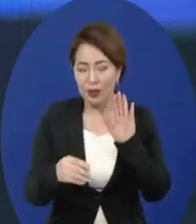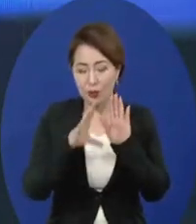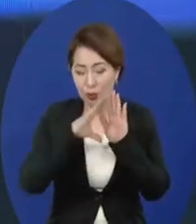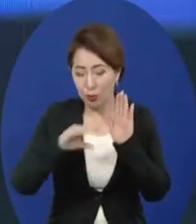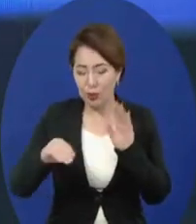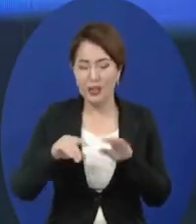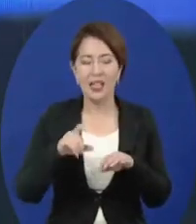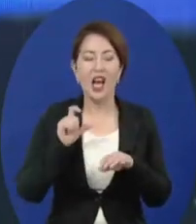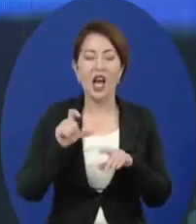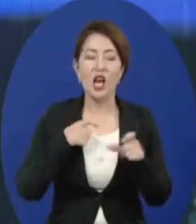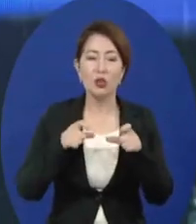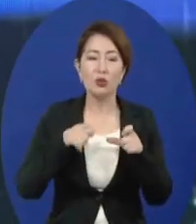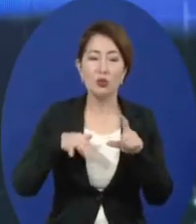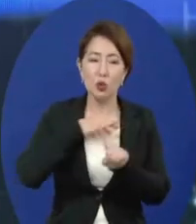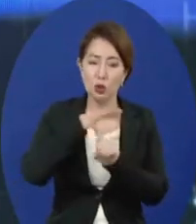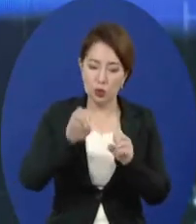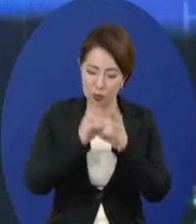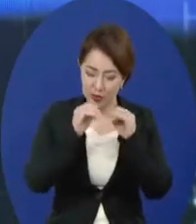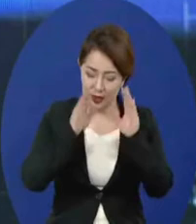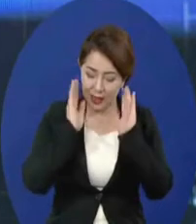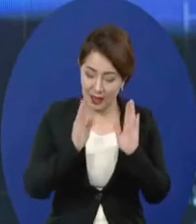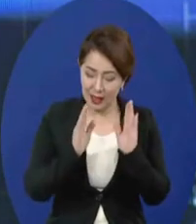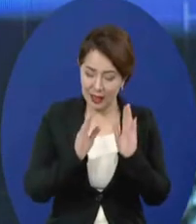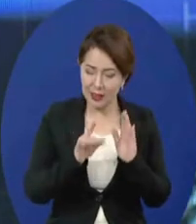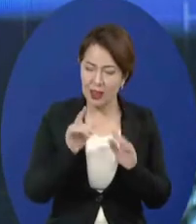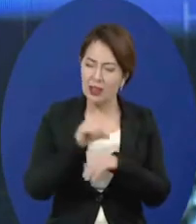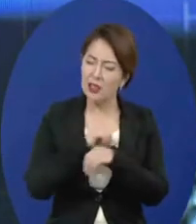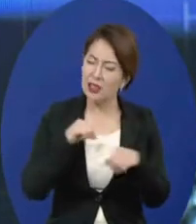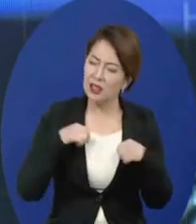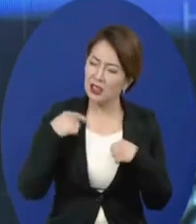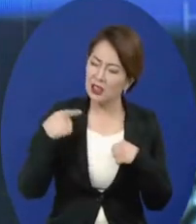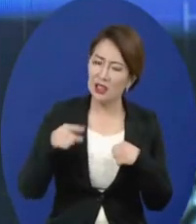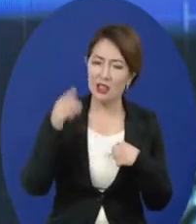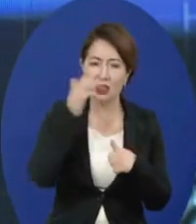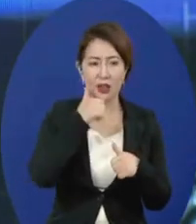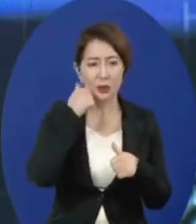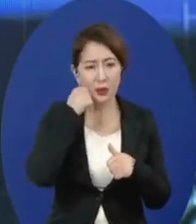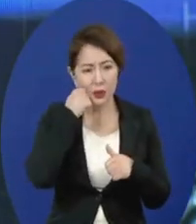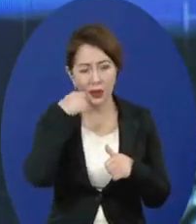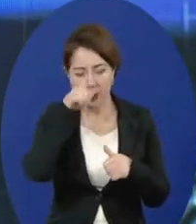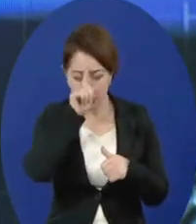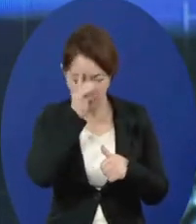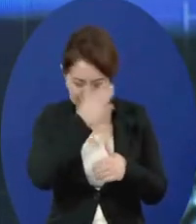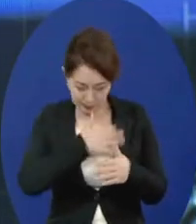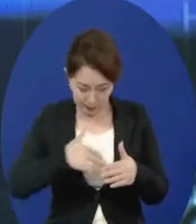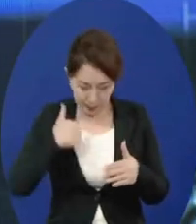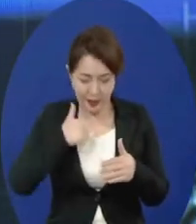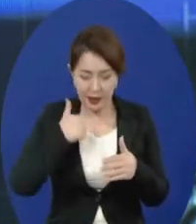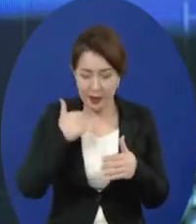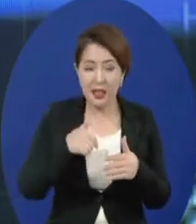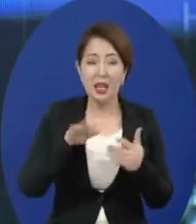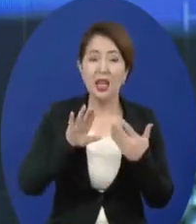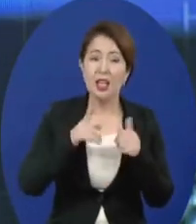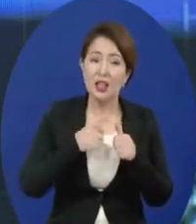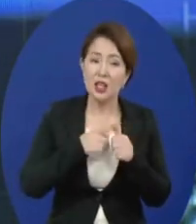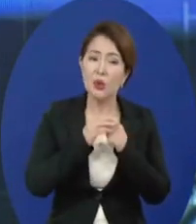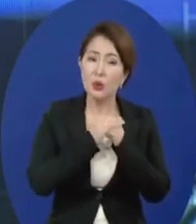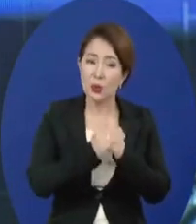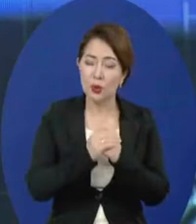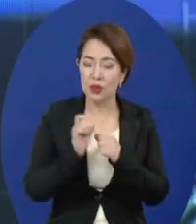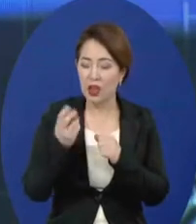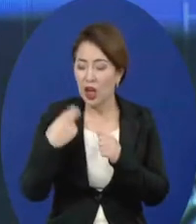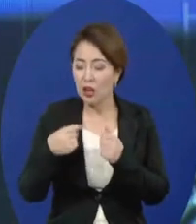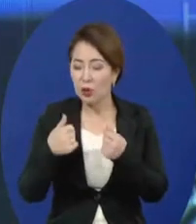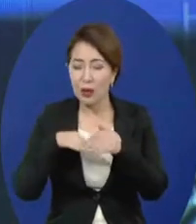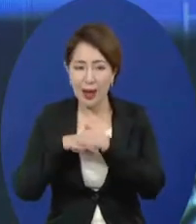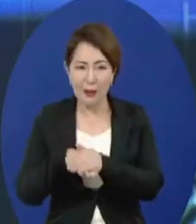эрхцүүн орчныг бүрдүүлэхэд анхаарч ажилласан. За ингэснээр иргэдийн эрүүл мэнд, нэр хүнд, мөн одоо орлого, хэд төрөнгийг хамгаалах цар тахлын